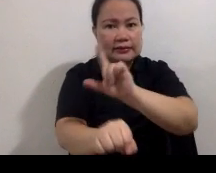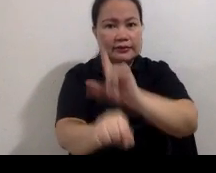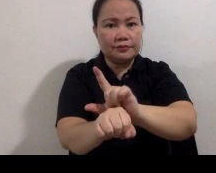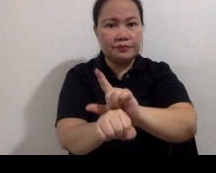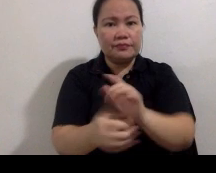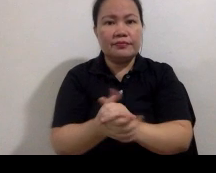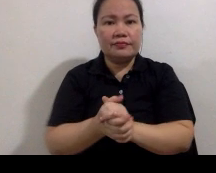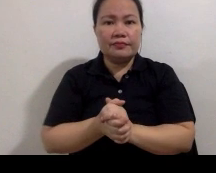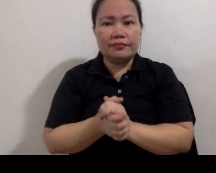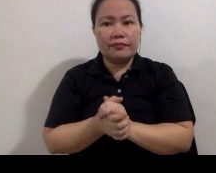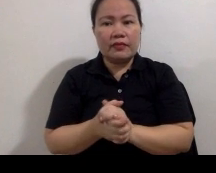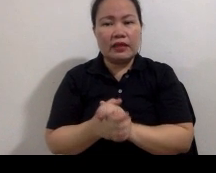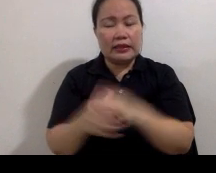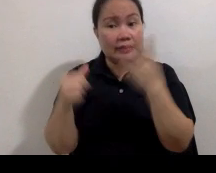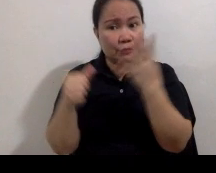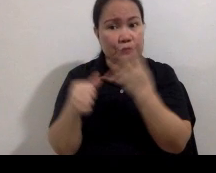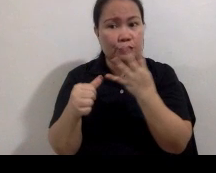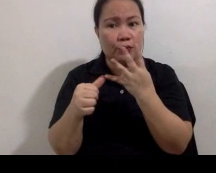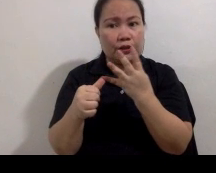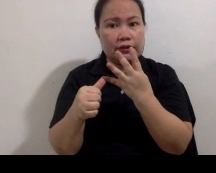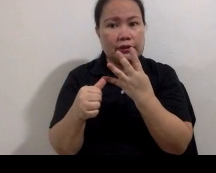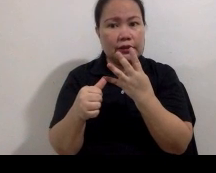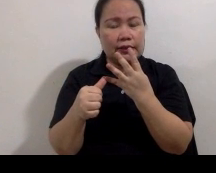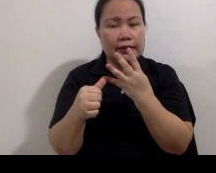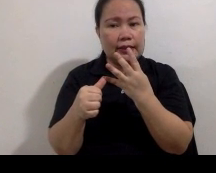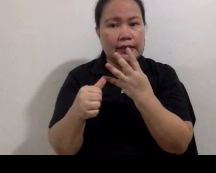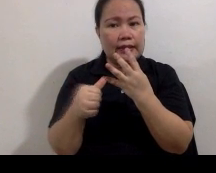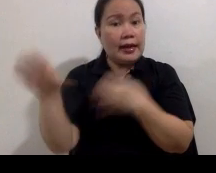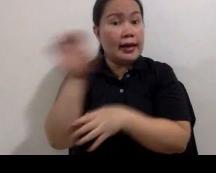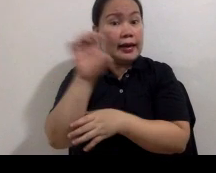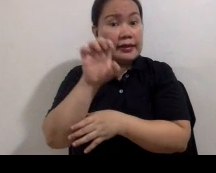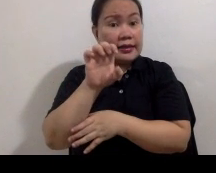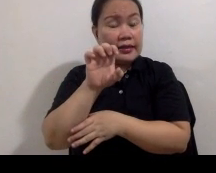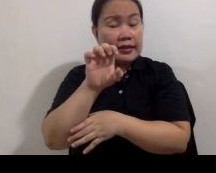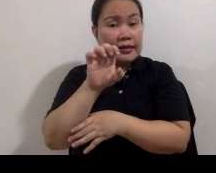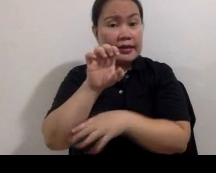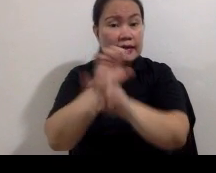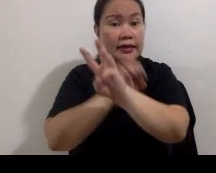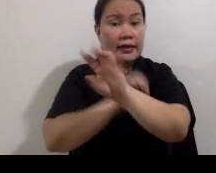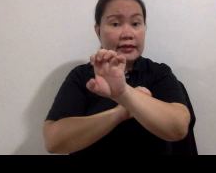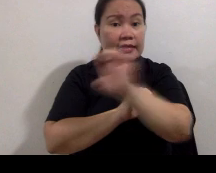matatabang yamang lupa. Okay, number 4, Silangang Asya.